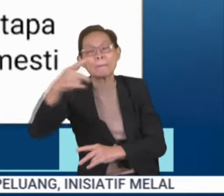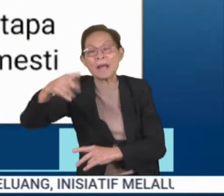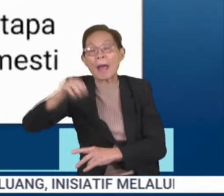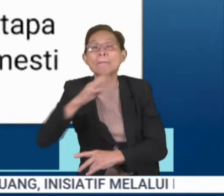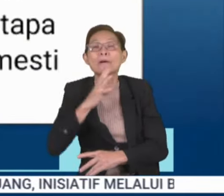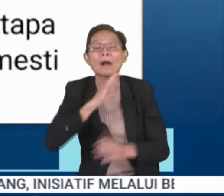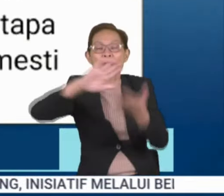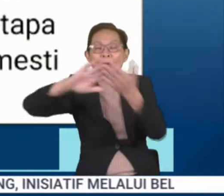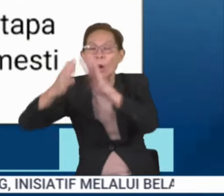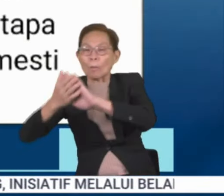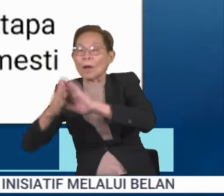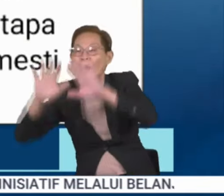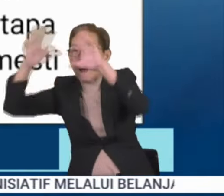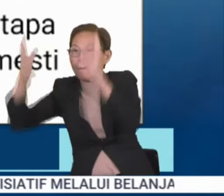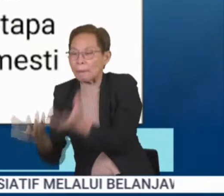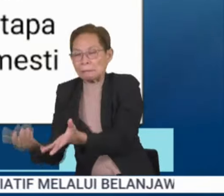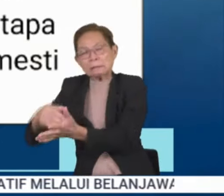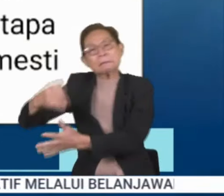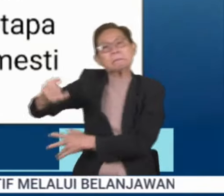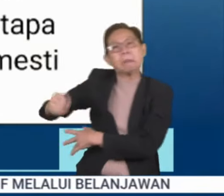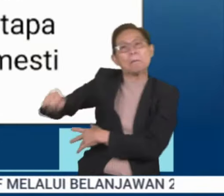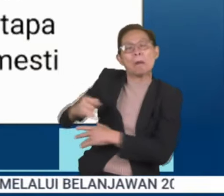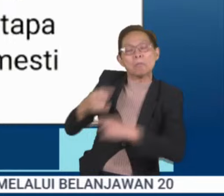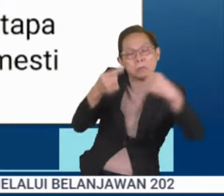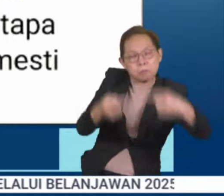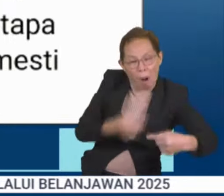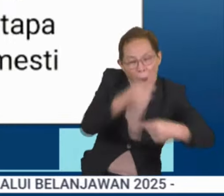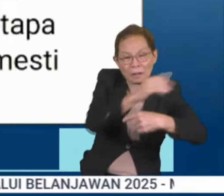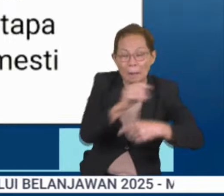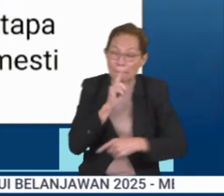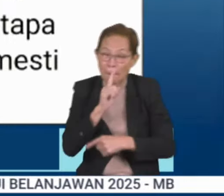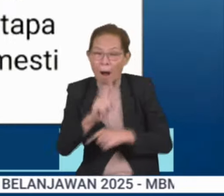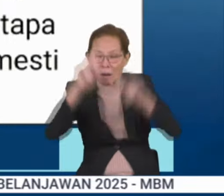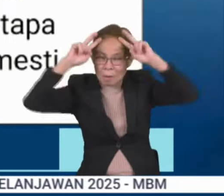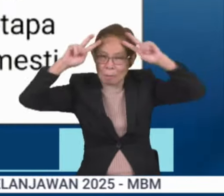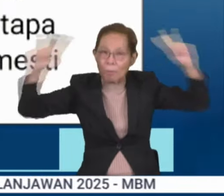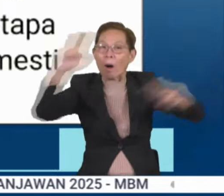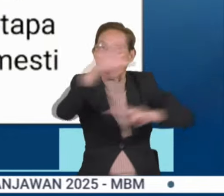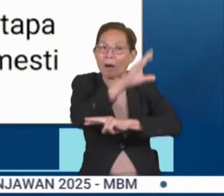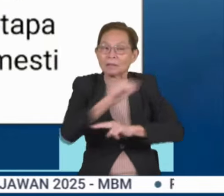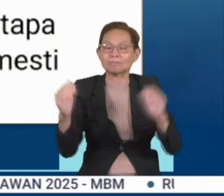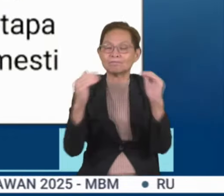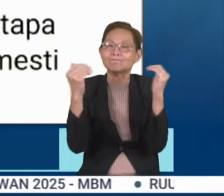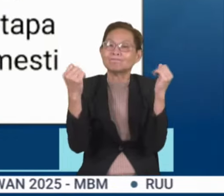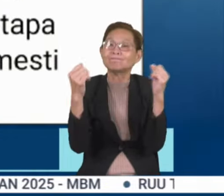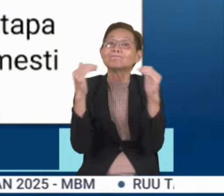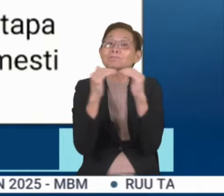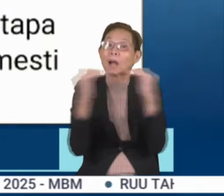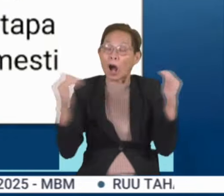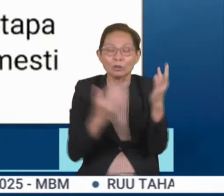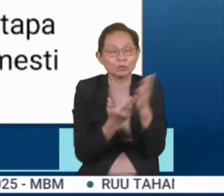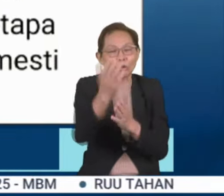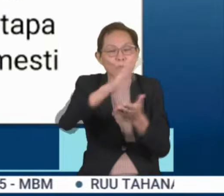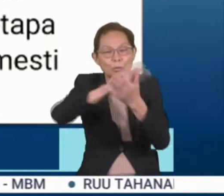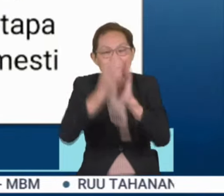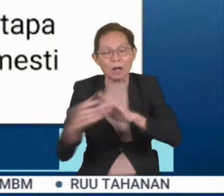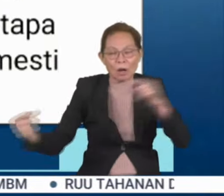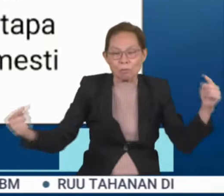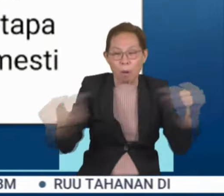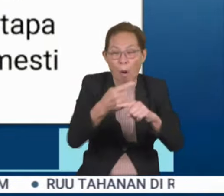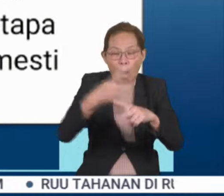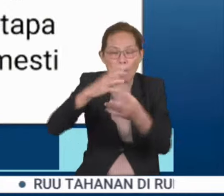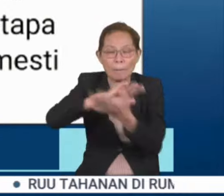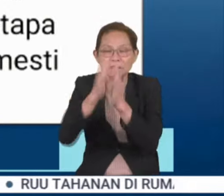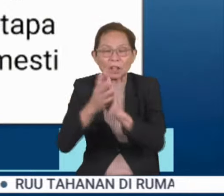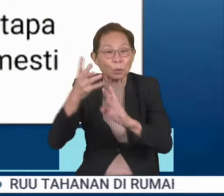Menteri, komuniti antarabangsa sekali lagi gagal memperjuang serta memastikan keamanan dan keadilan sekaligus menjadikan konflik